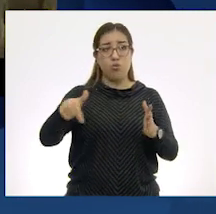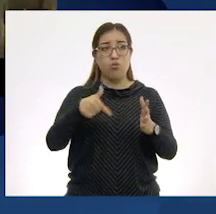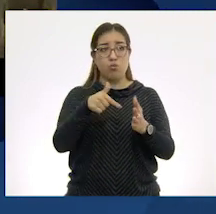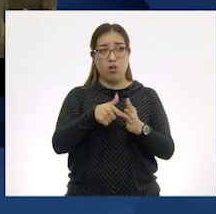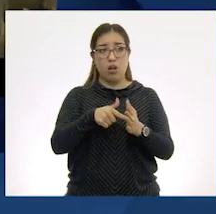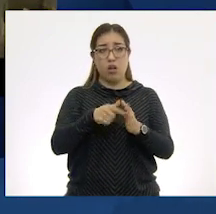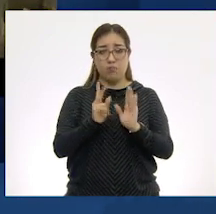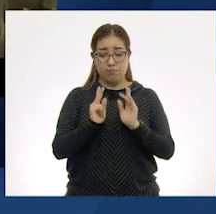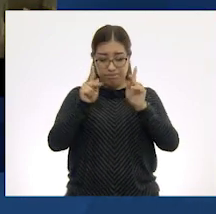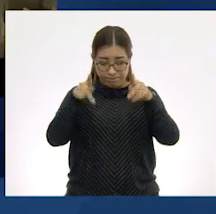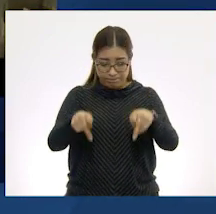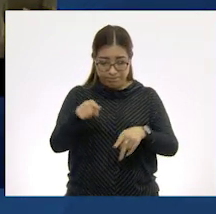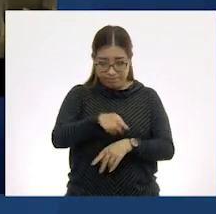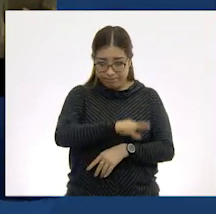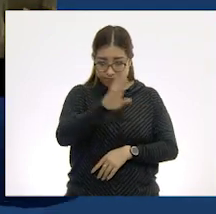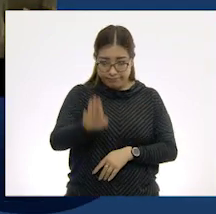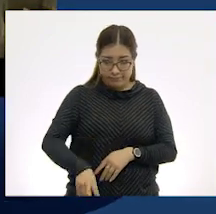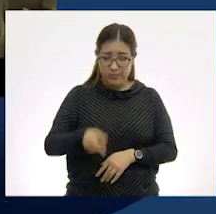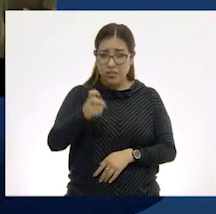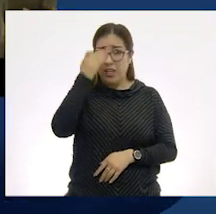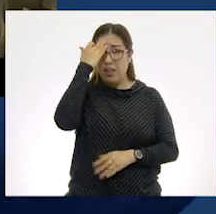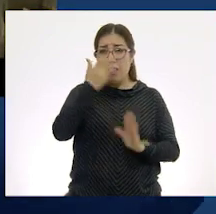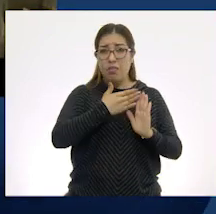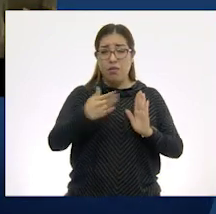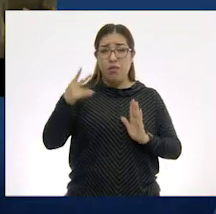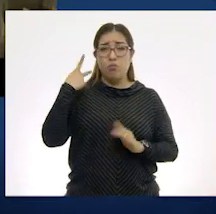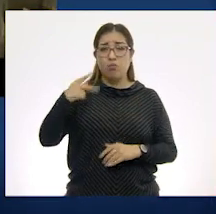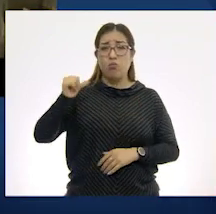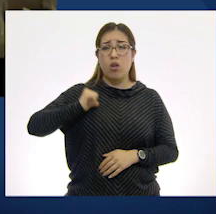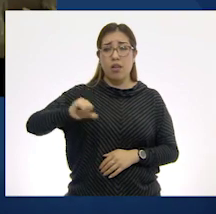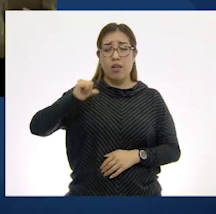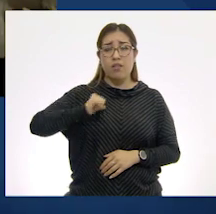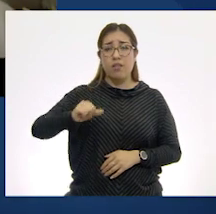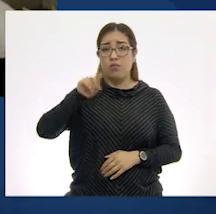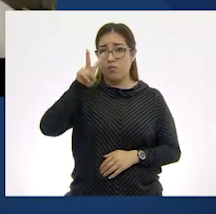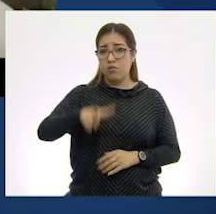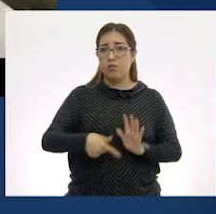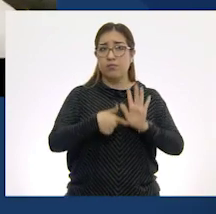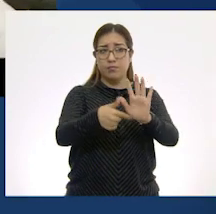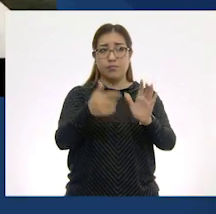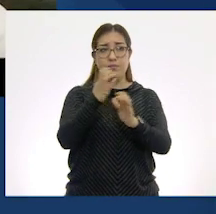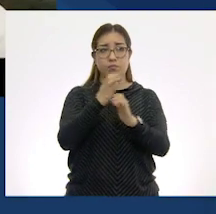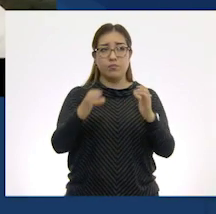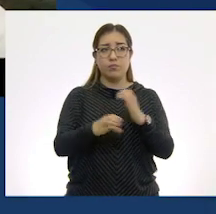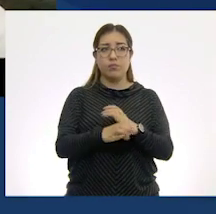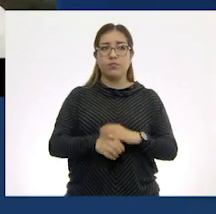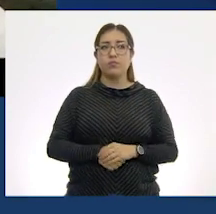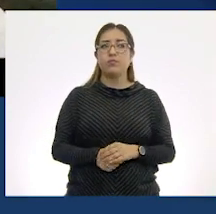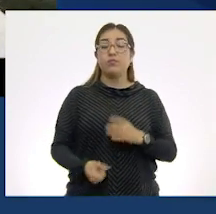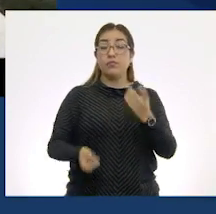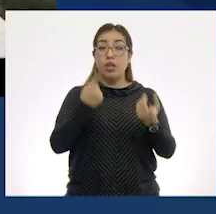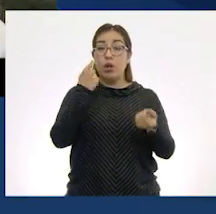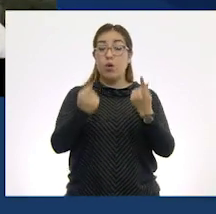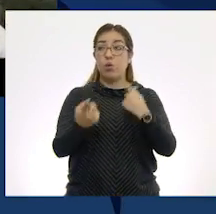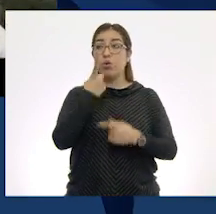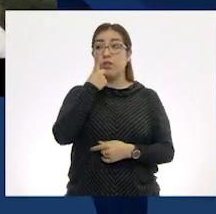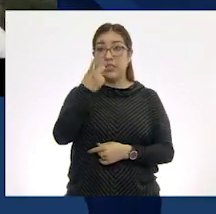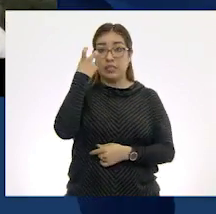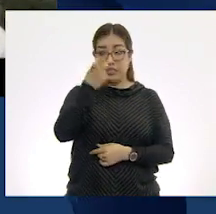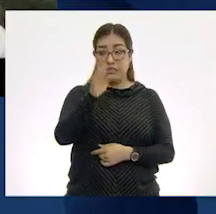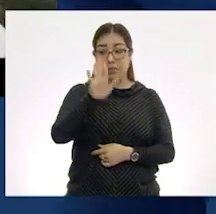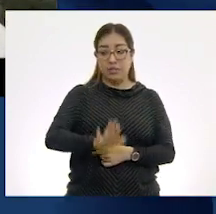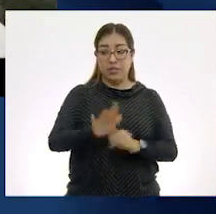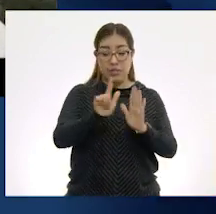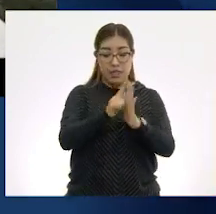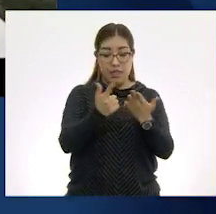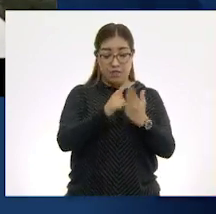emperador, visionario de su tiempo, que reveló importantes técnicas militares. 这是我们第一次发现这样一个立体的这